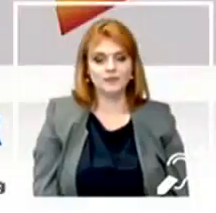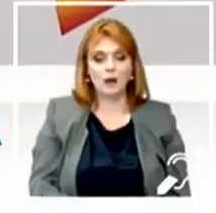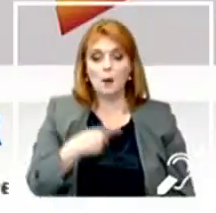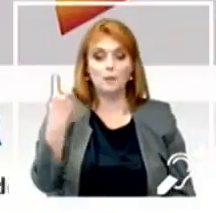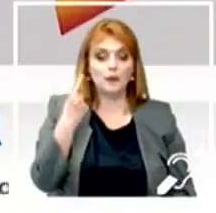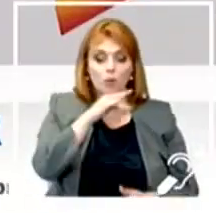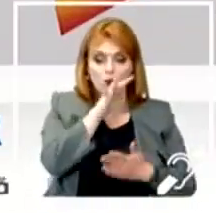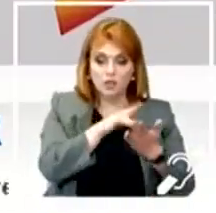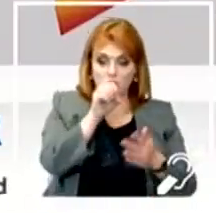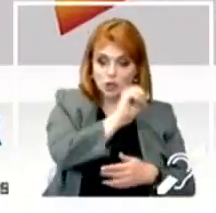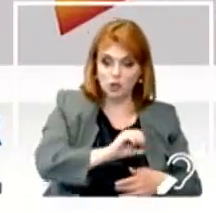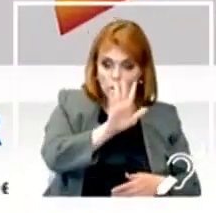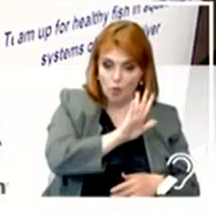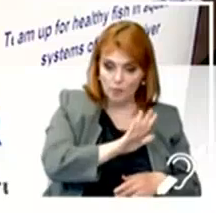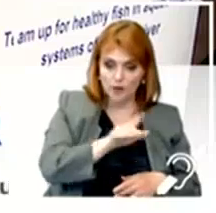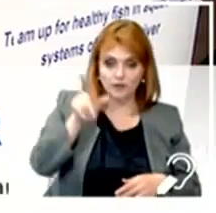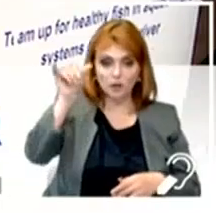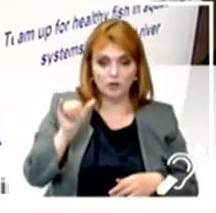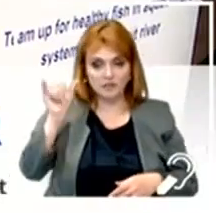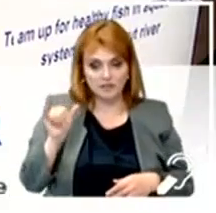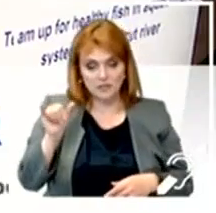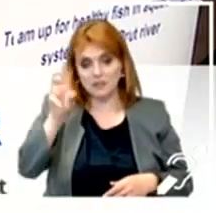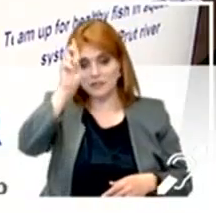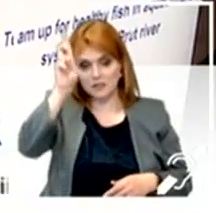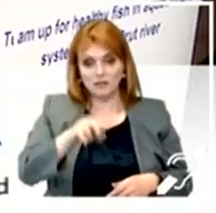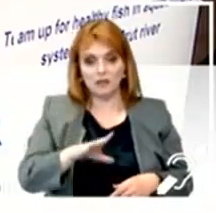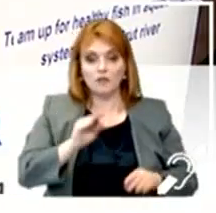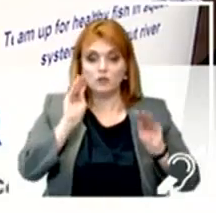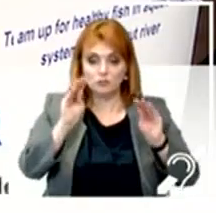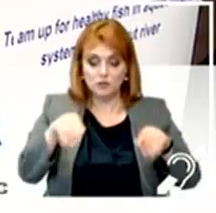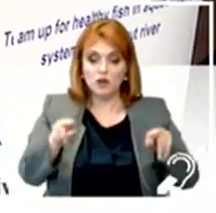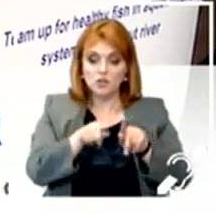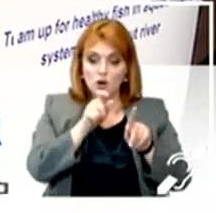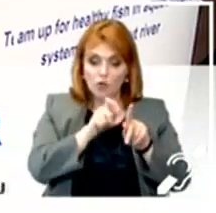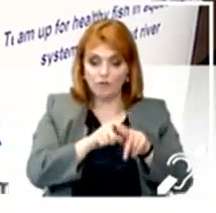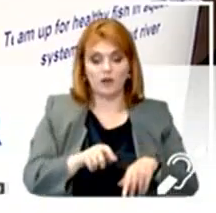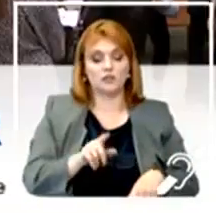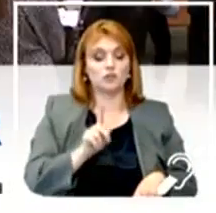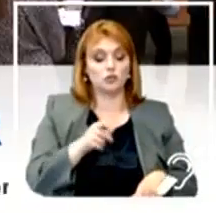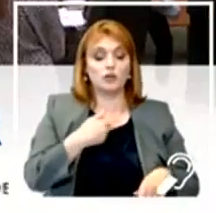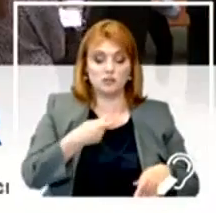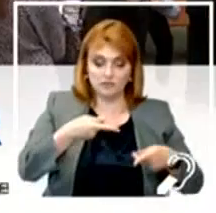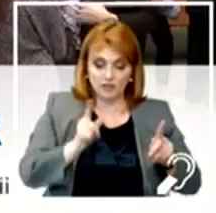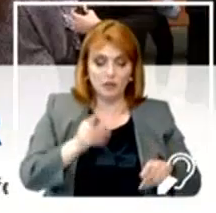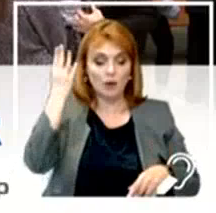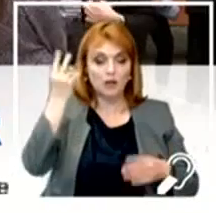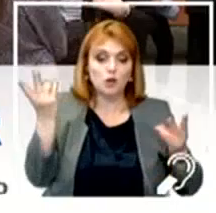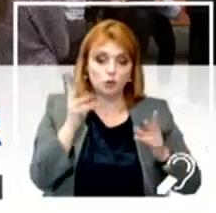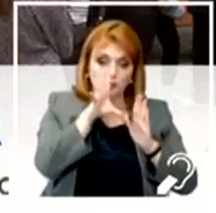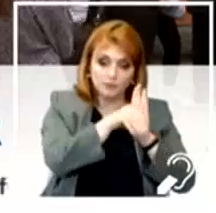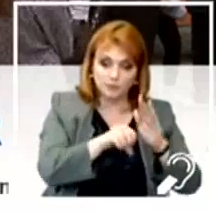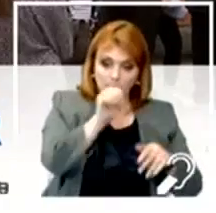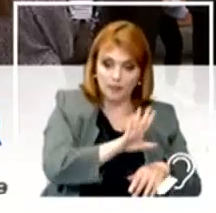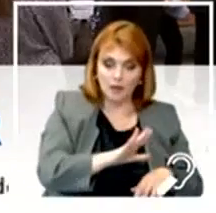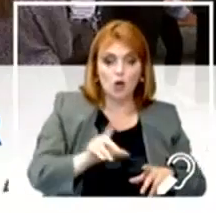Orășel European de la USM a fost inaugurat cu un puternic mesaj de susținere a parcursului european al Republicii Moldova. Studenții